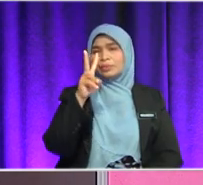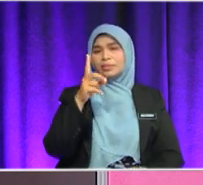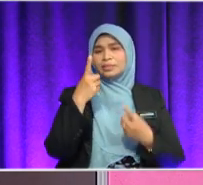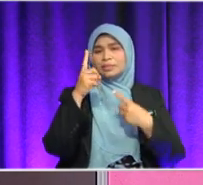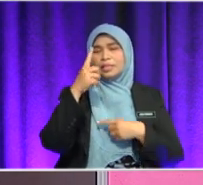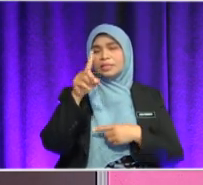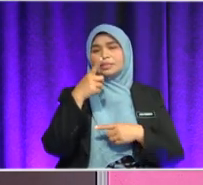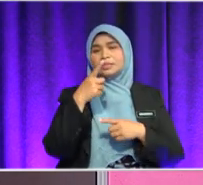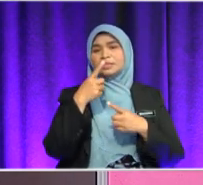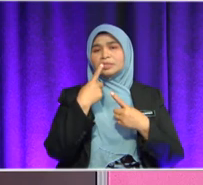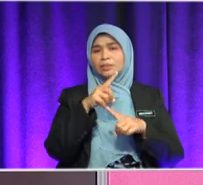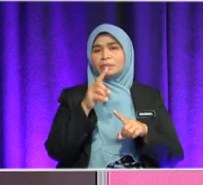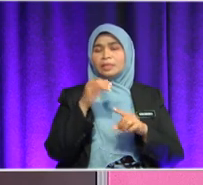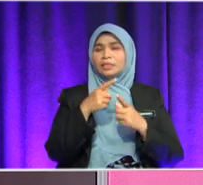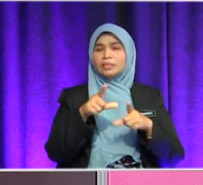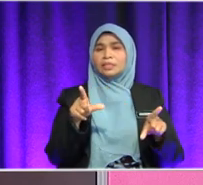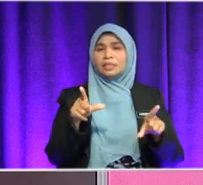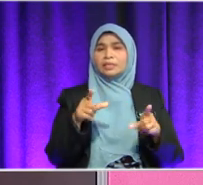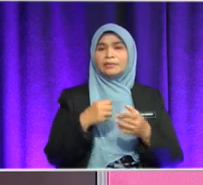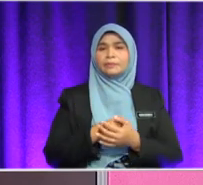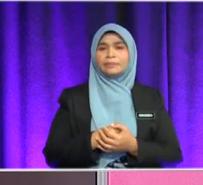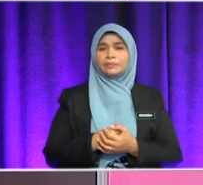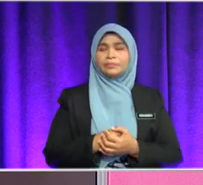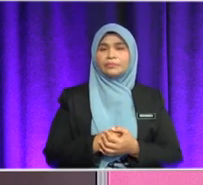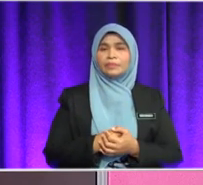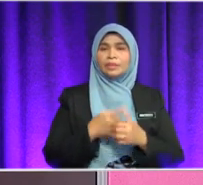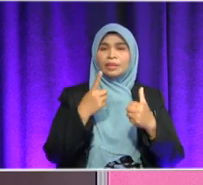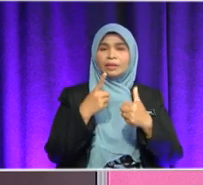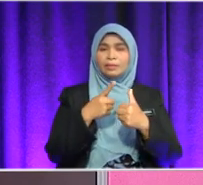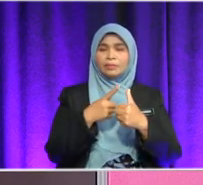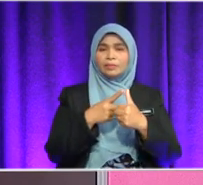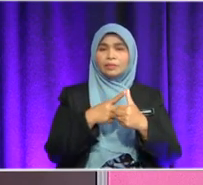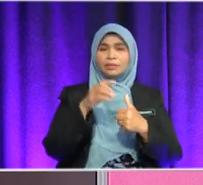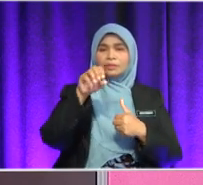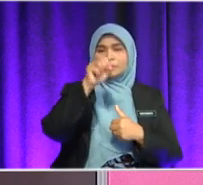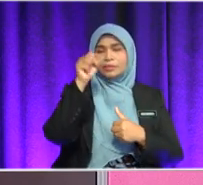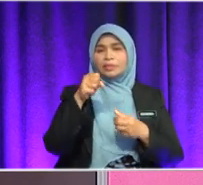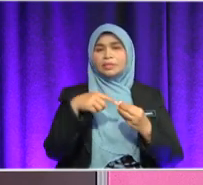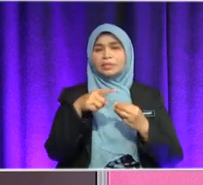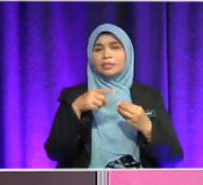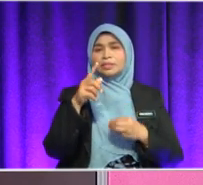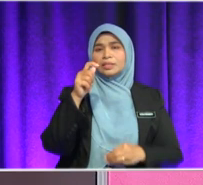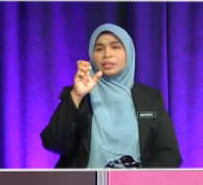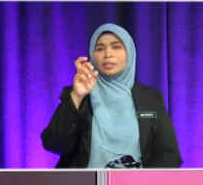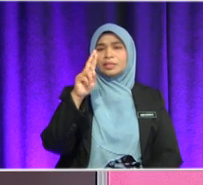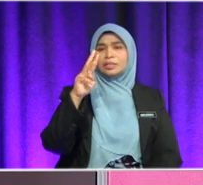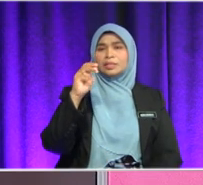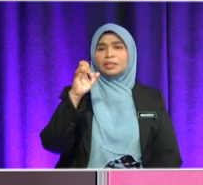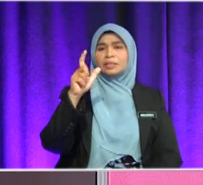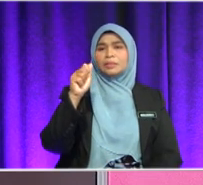yang selain daripada jawab dan yang pertama soalnya berkaitan terminologi maksudnya